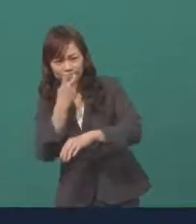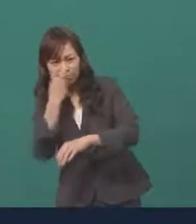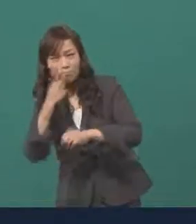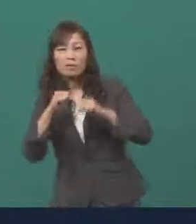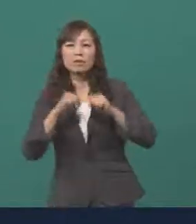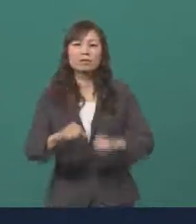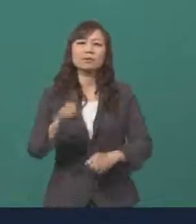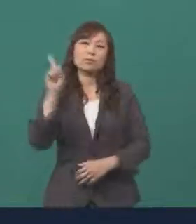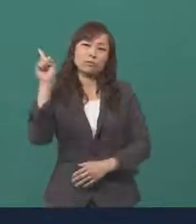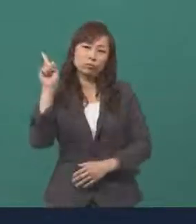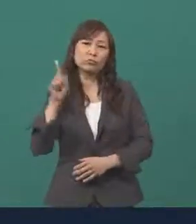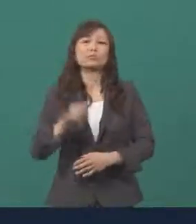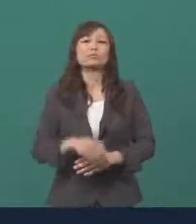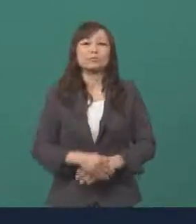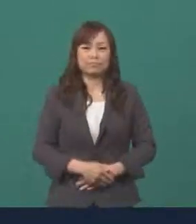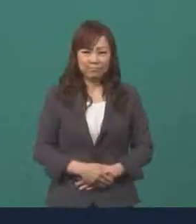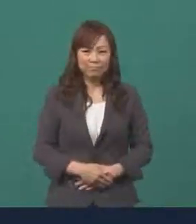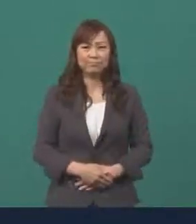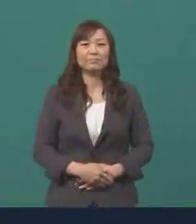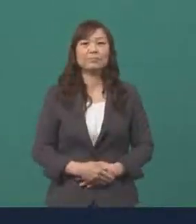にしています。